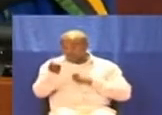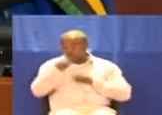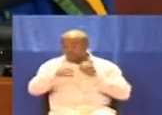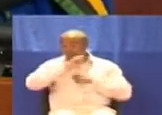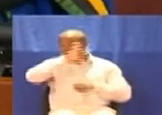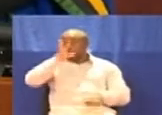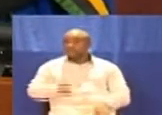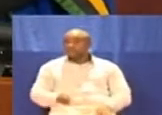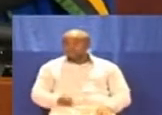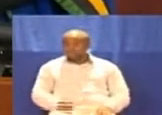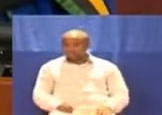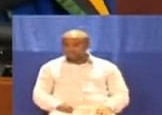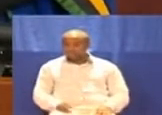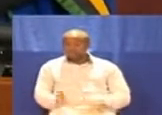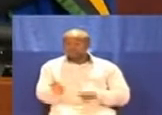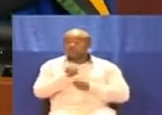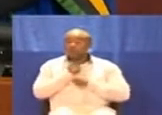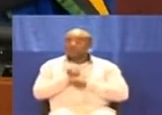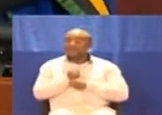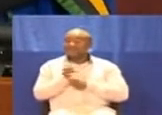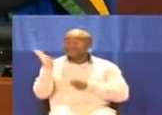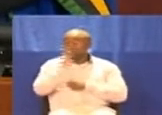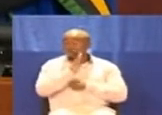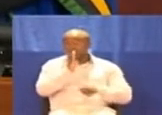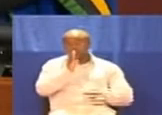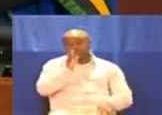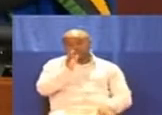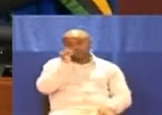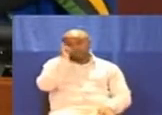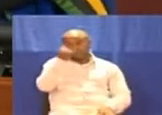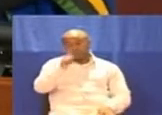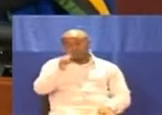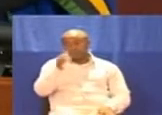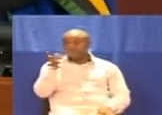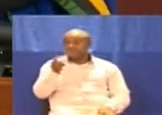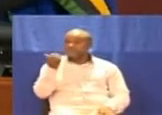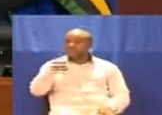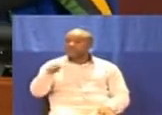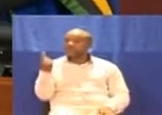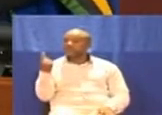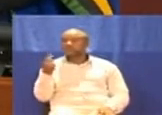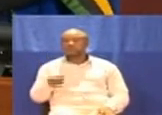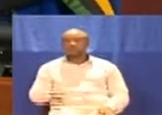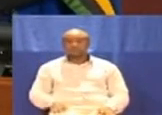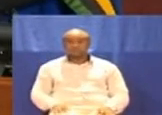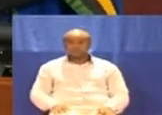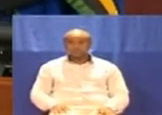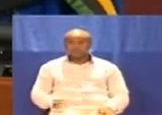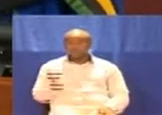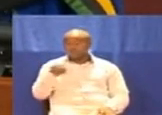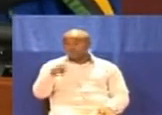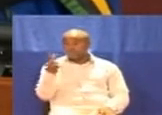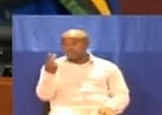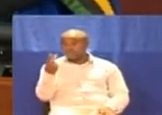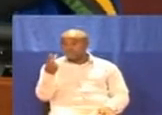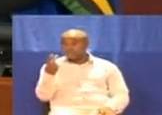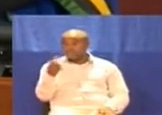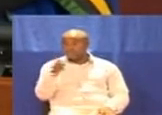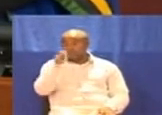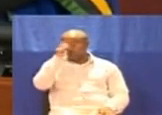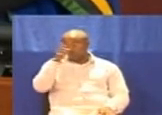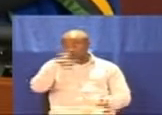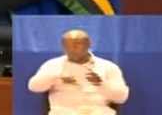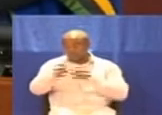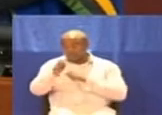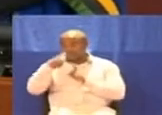wote wa bajeti kwa siku ya Ijumaa na Jumamosi. Siku ya Jumapili, wanaoenda ibada ya